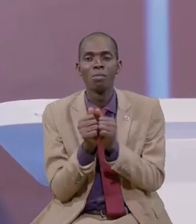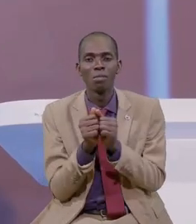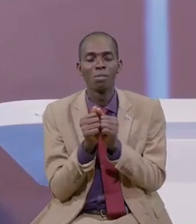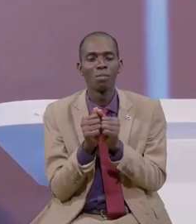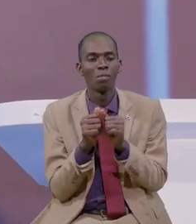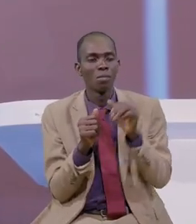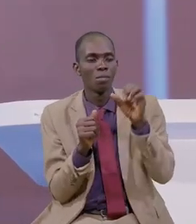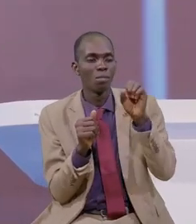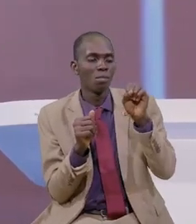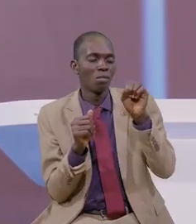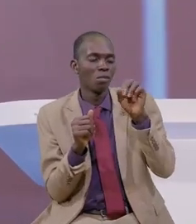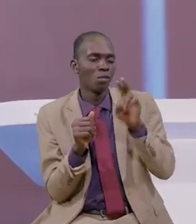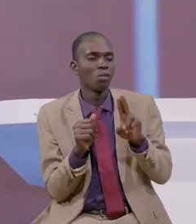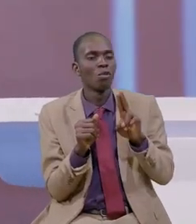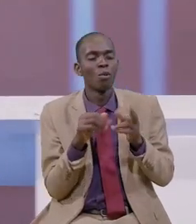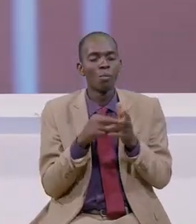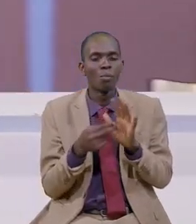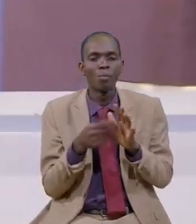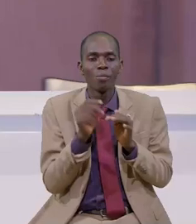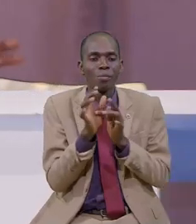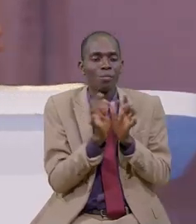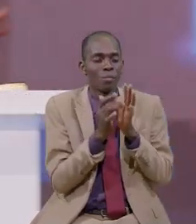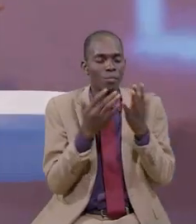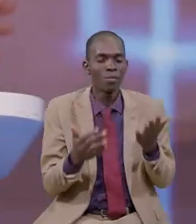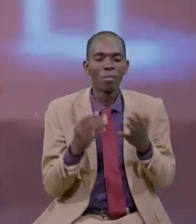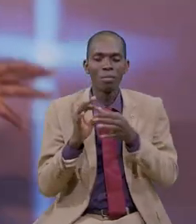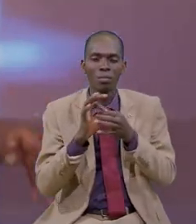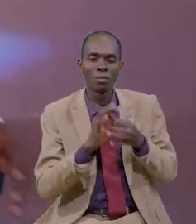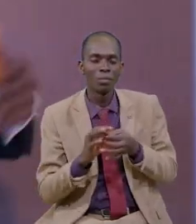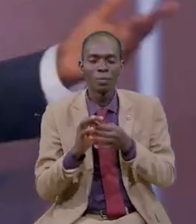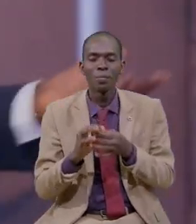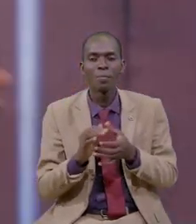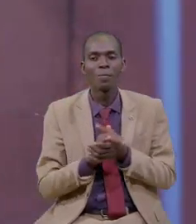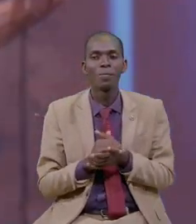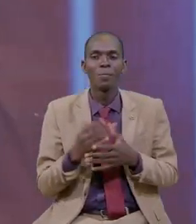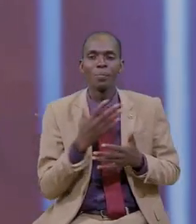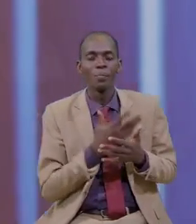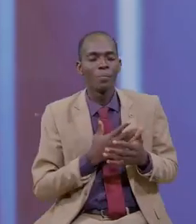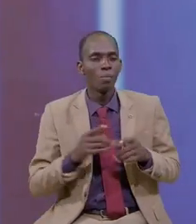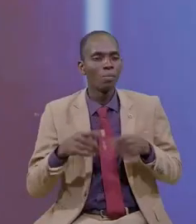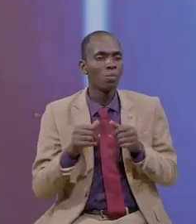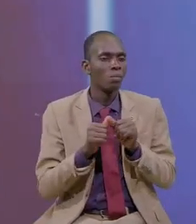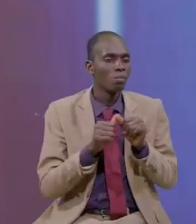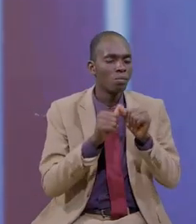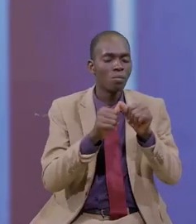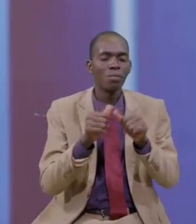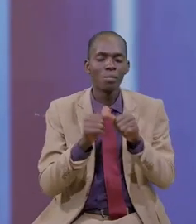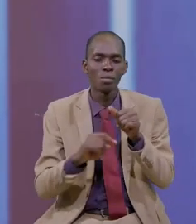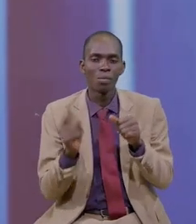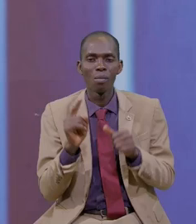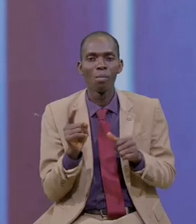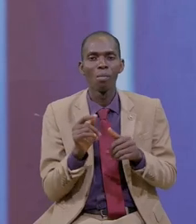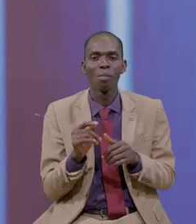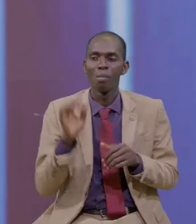avec l'Union des Écritures, on venait dans l'état de Delta, on allait partout avec des jeunes et